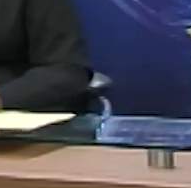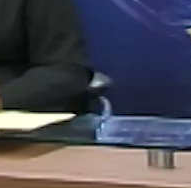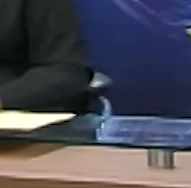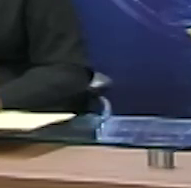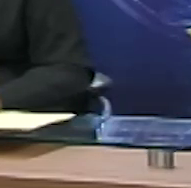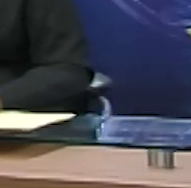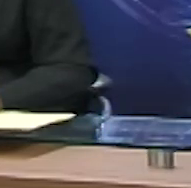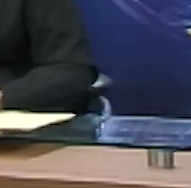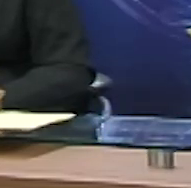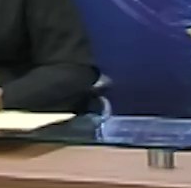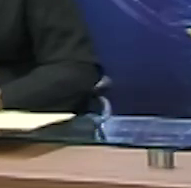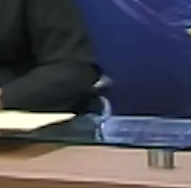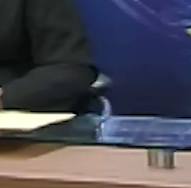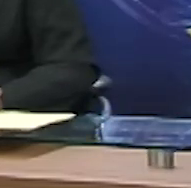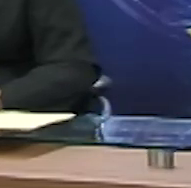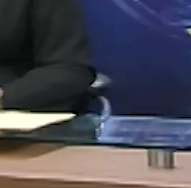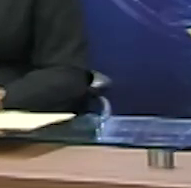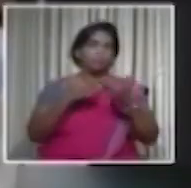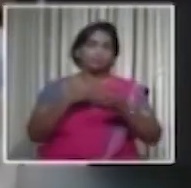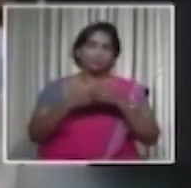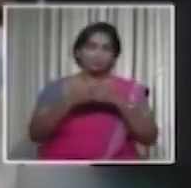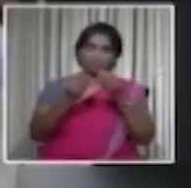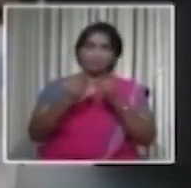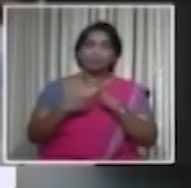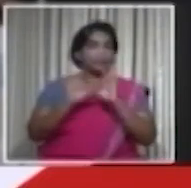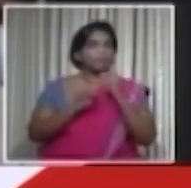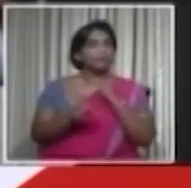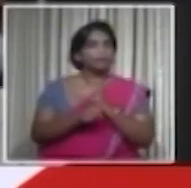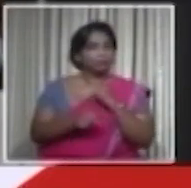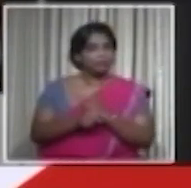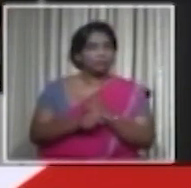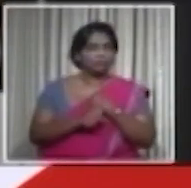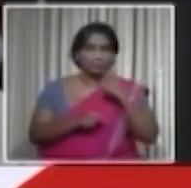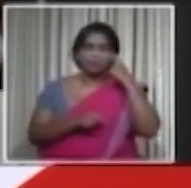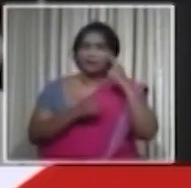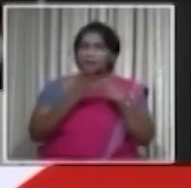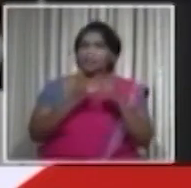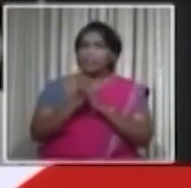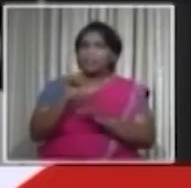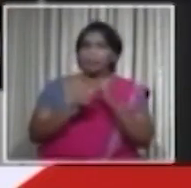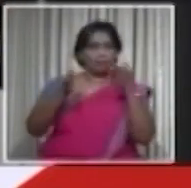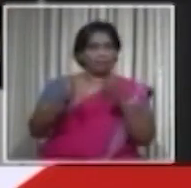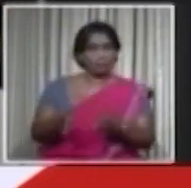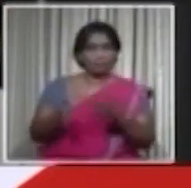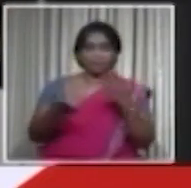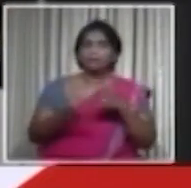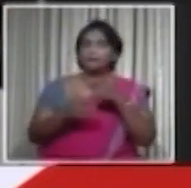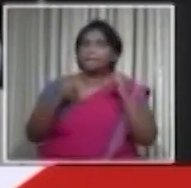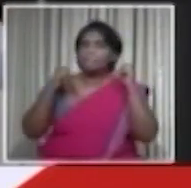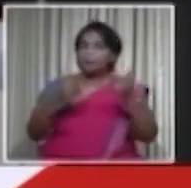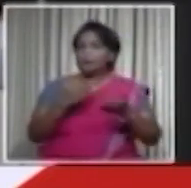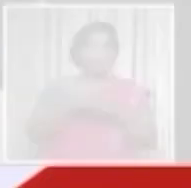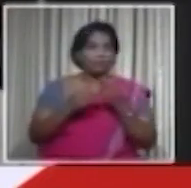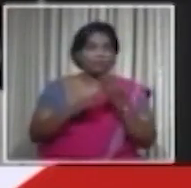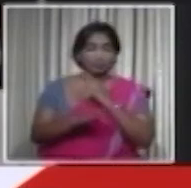දීමටද කැබිනට් අනුමැතිය හිමි වී තිබෙනවා. යාපාන රජයේ කාලෙත් මයි දන්නේ විවිධ ඇමතිවරු ගිහිල්ලා මුල් ගල තිබ්බා. නමුත් ඒ පාලම අදා